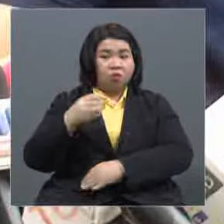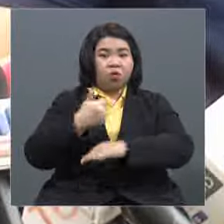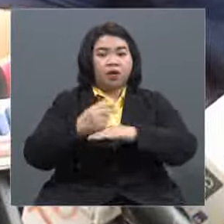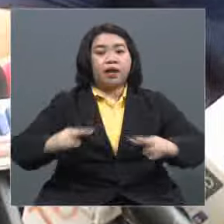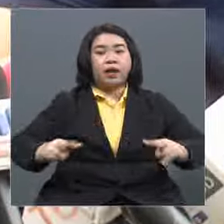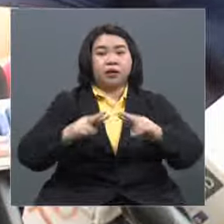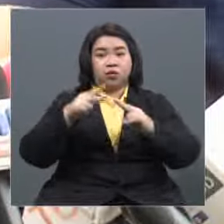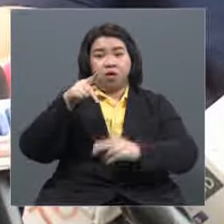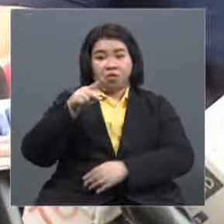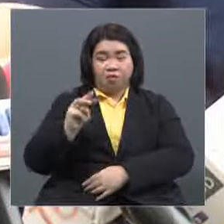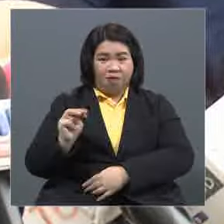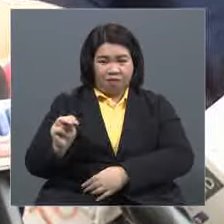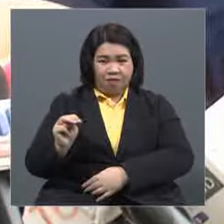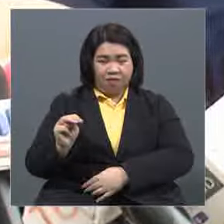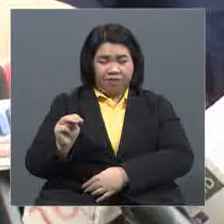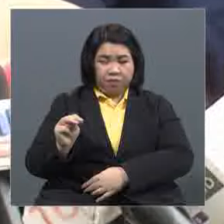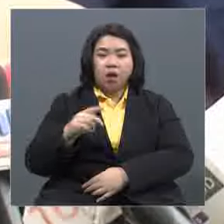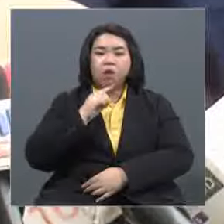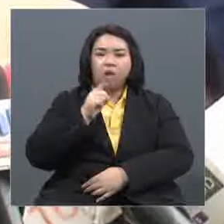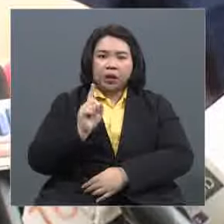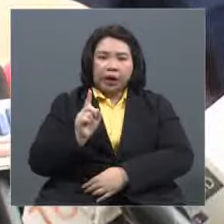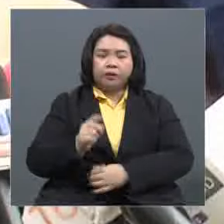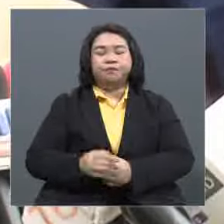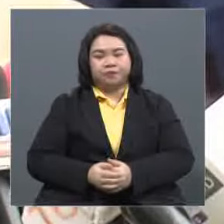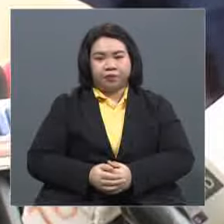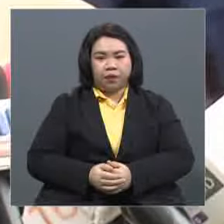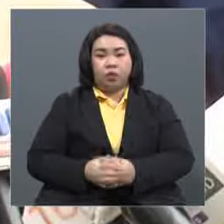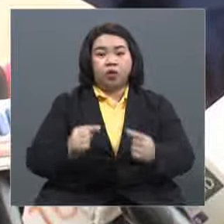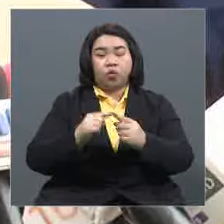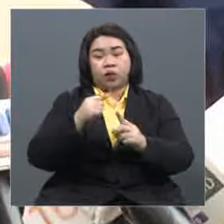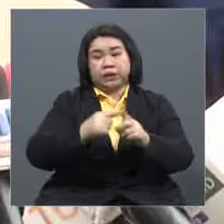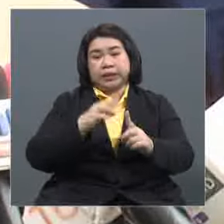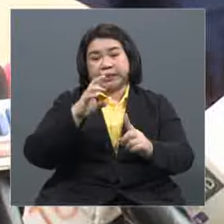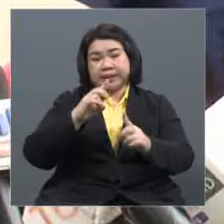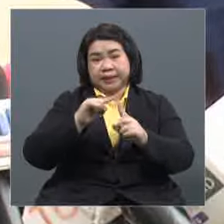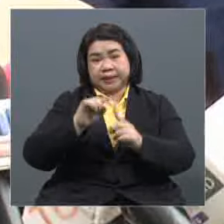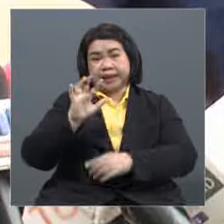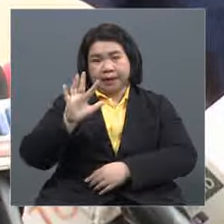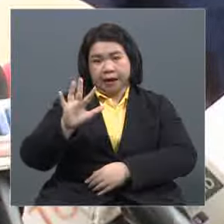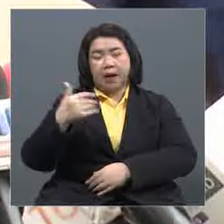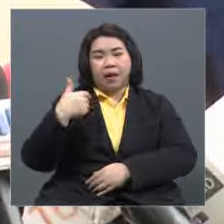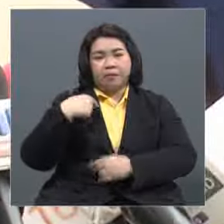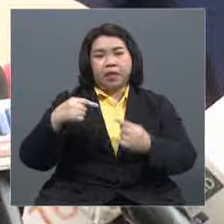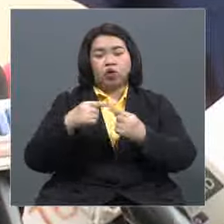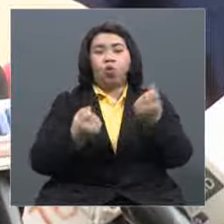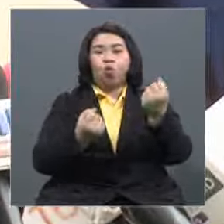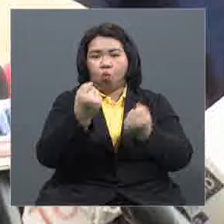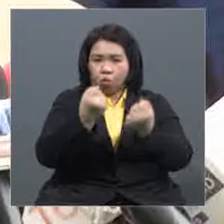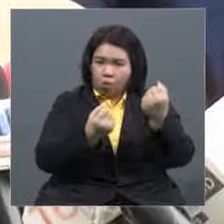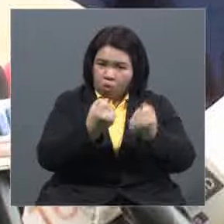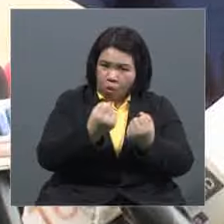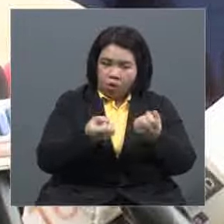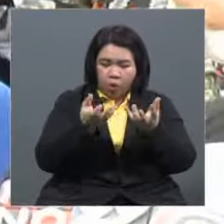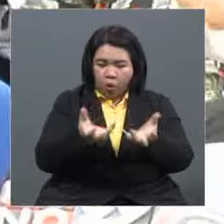การพัฒนาสังคมและความมั่นคงของมนุษย์เปิดเผยว่าในวันศุกร์ที่ 5กรกฎาคมนี้จะมีการปล่อยขบวนรถและส่งมอบ